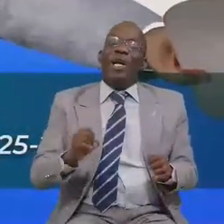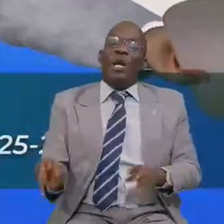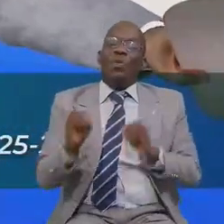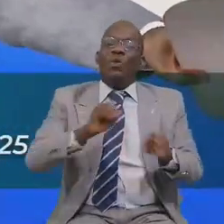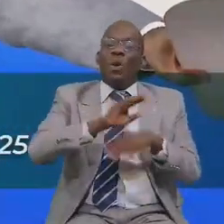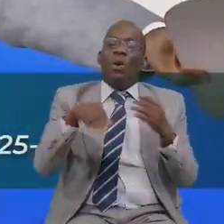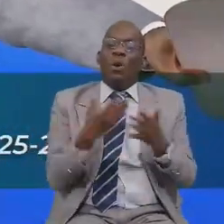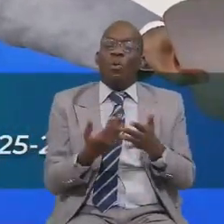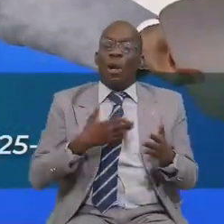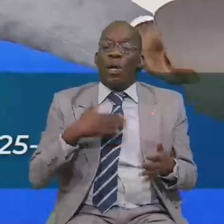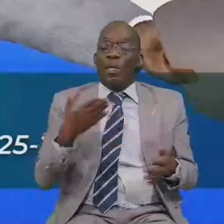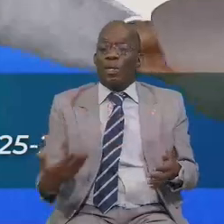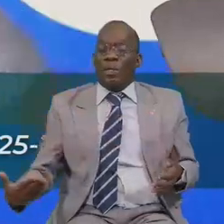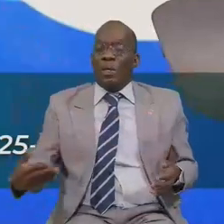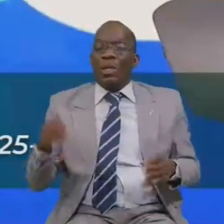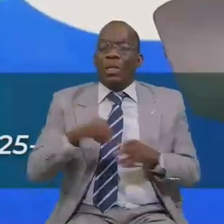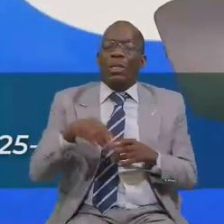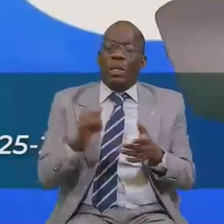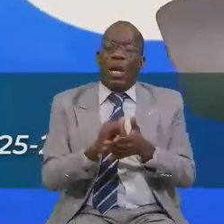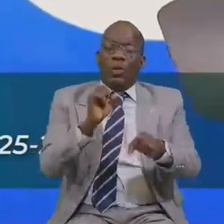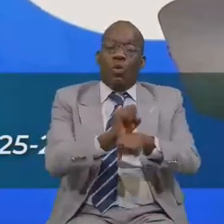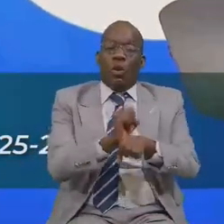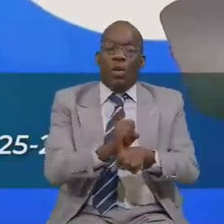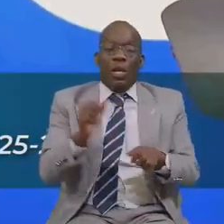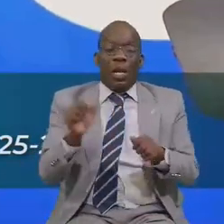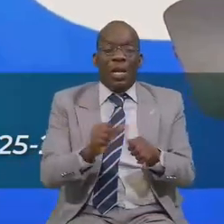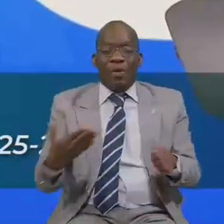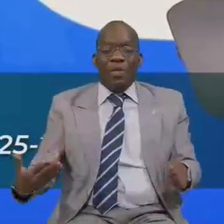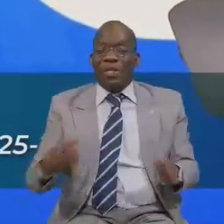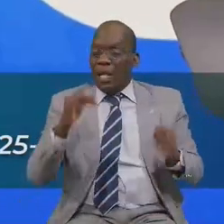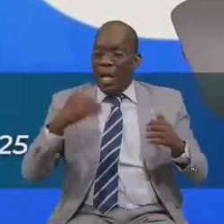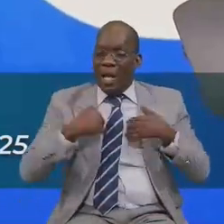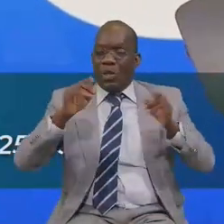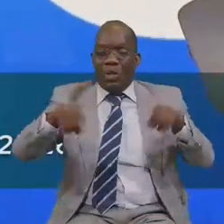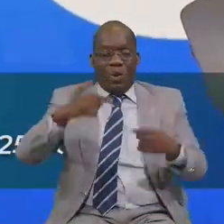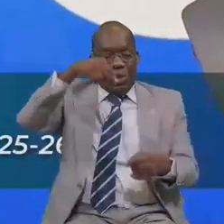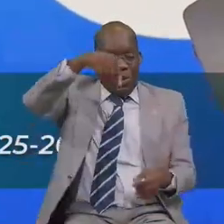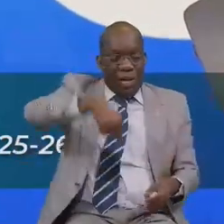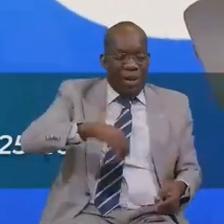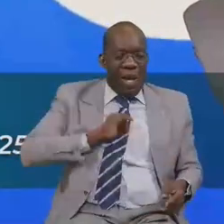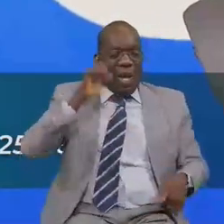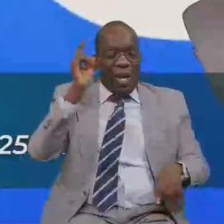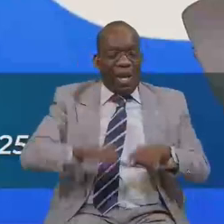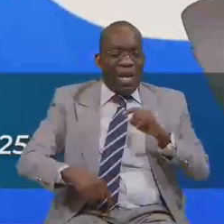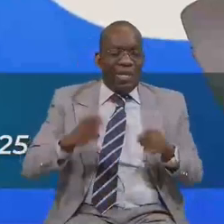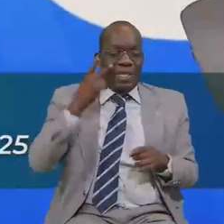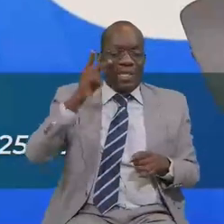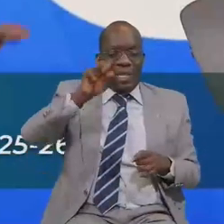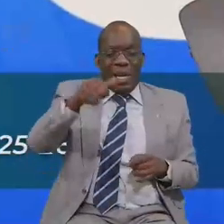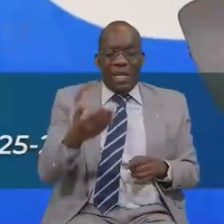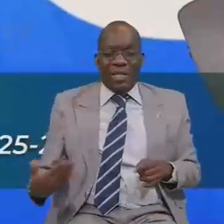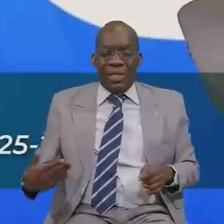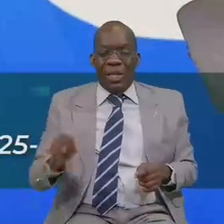ça dans ce ministère. Mais vous savez, tout est en train vraiment de s'écrouler, je ne vois rien du tout. Je dois